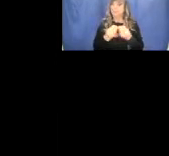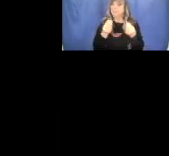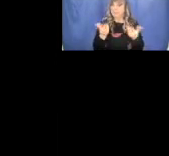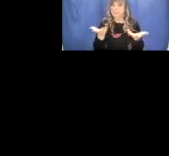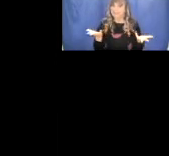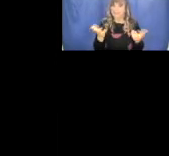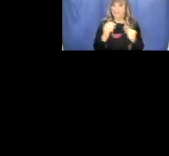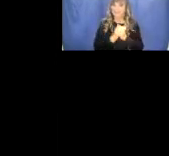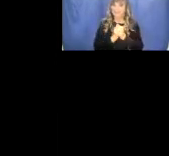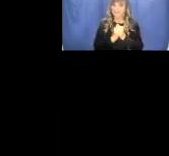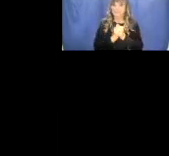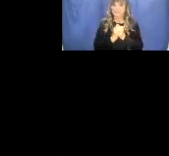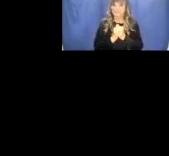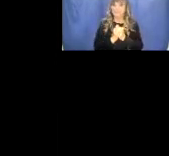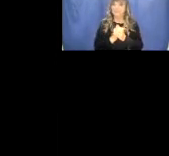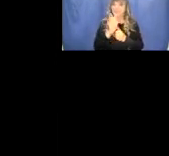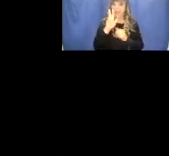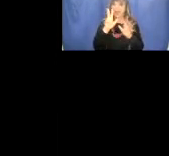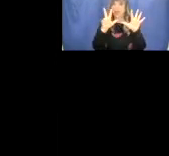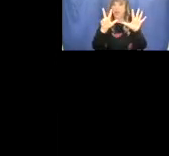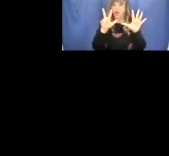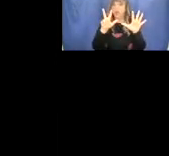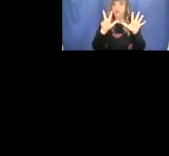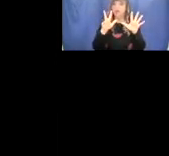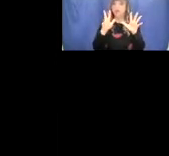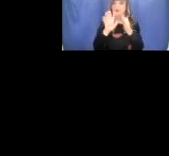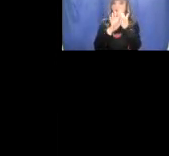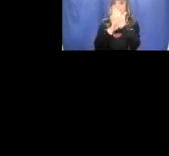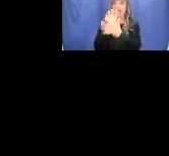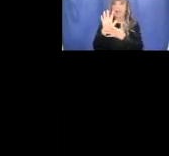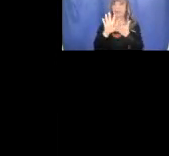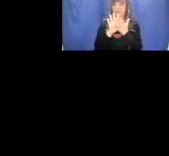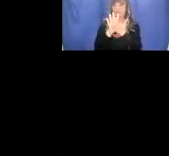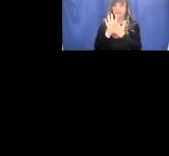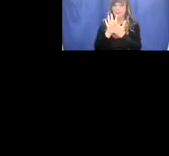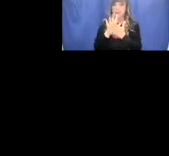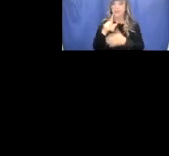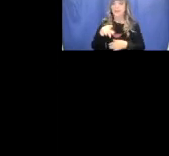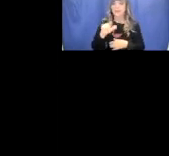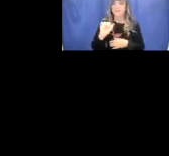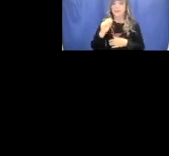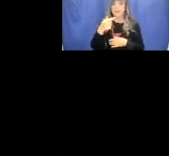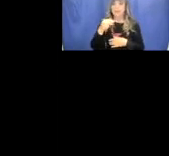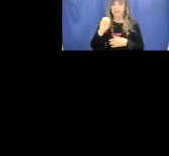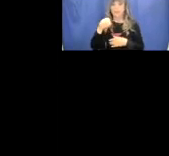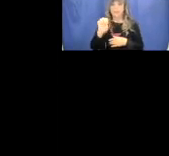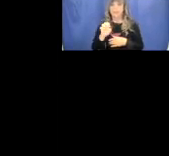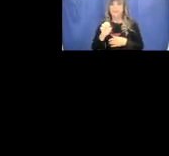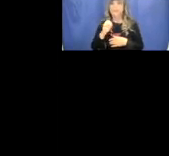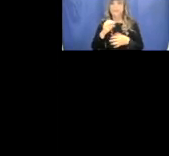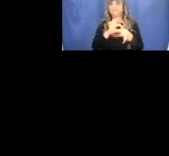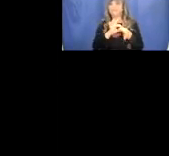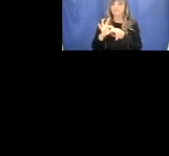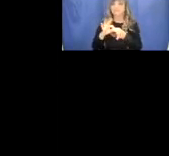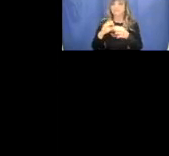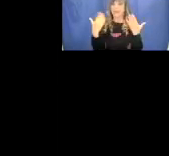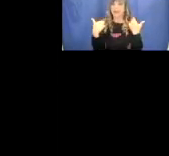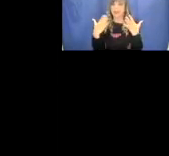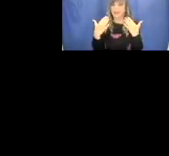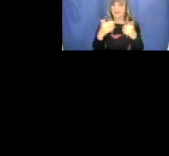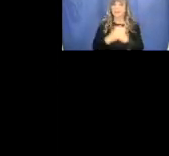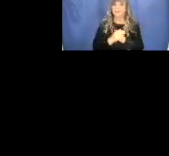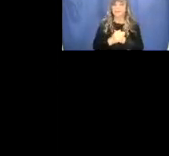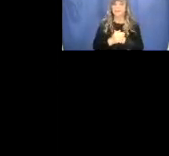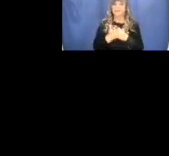a 8 facce e platone la rappresentava con l'aria ci sono 8